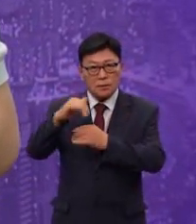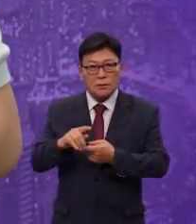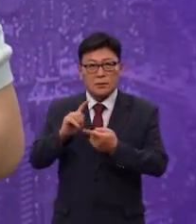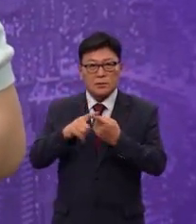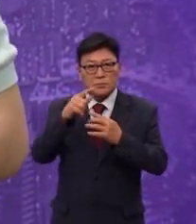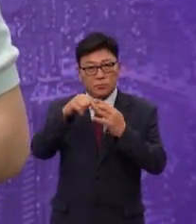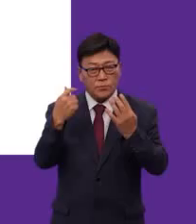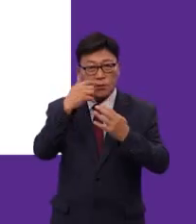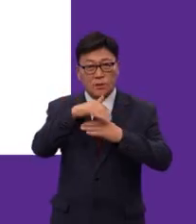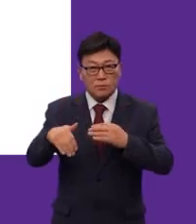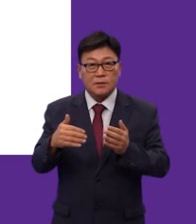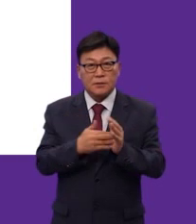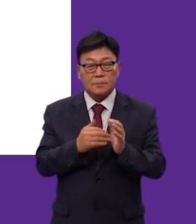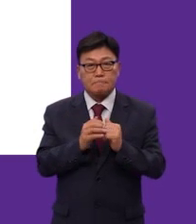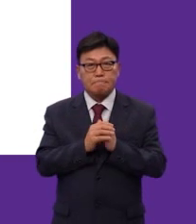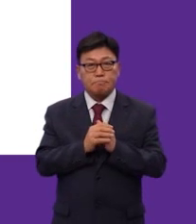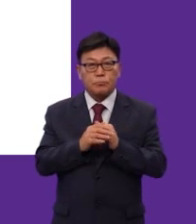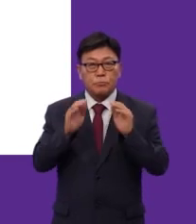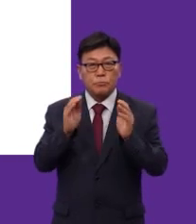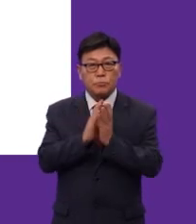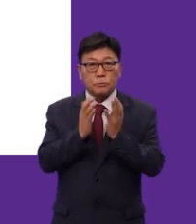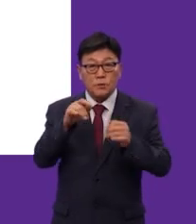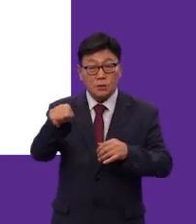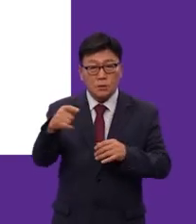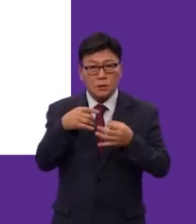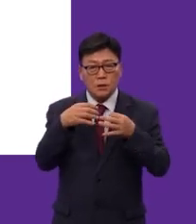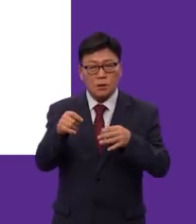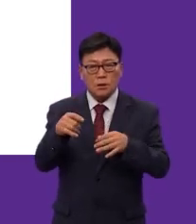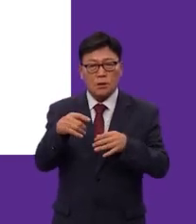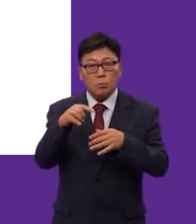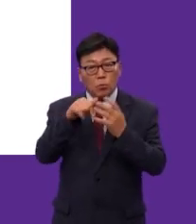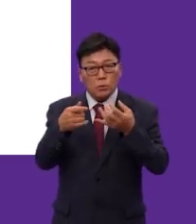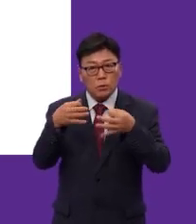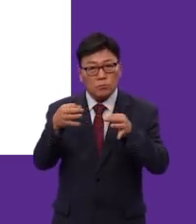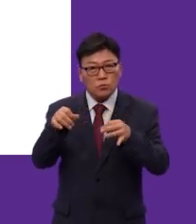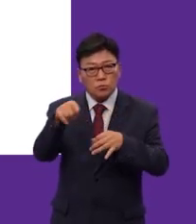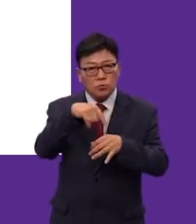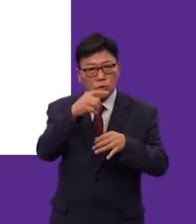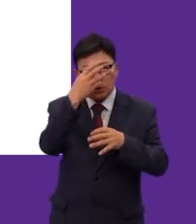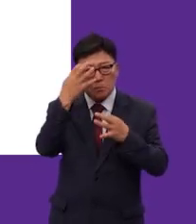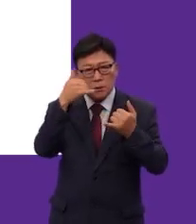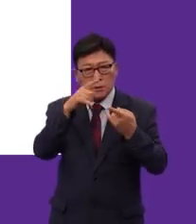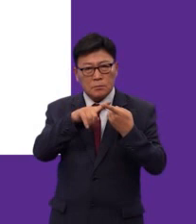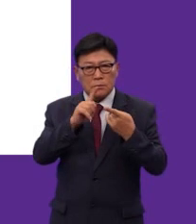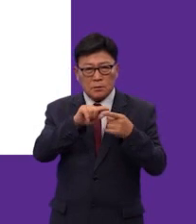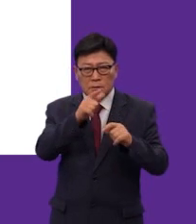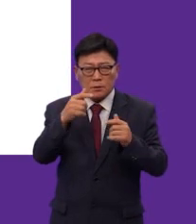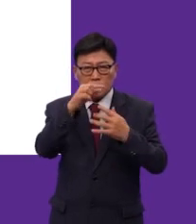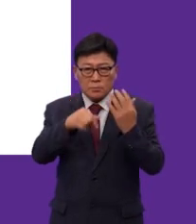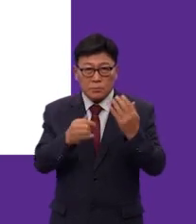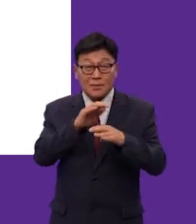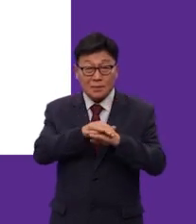프로그램을 기획했습니다. 저희는 청년금융론이라는 프로그램 안에서 다양한 프로젝트를 시도를